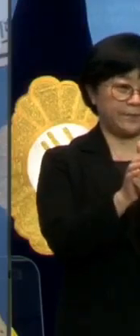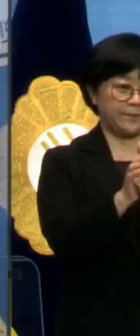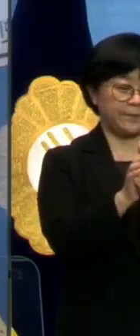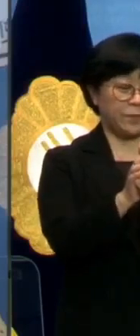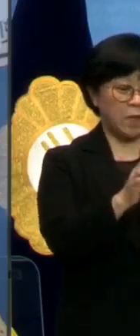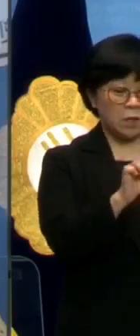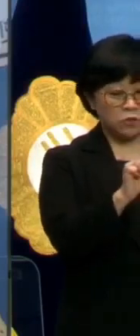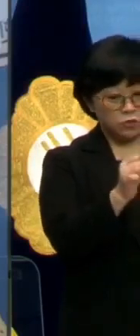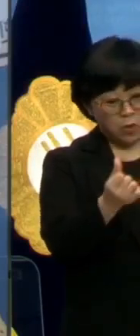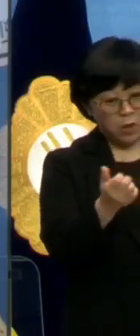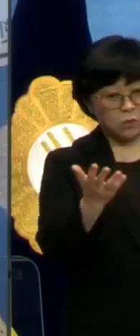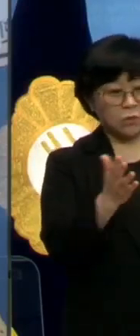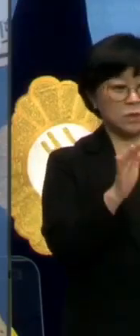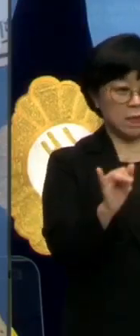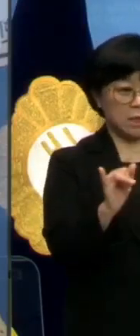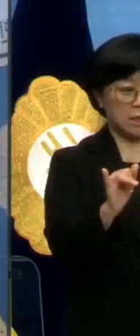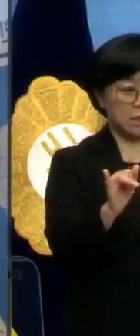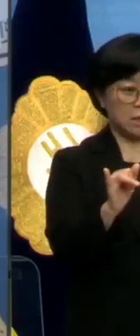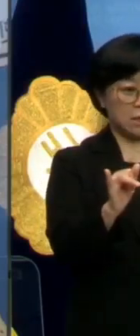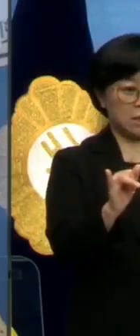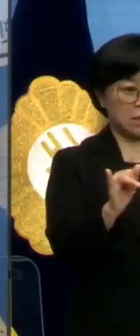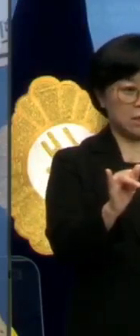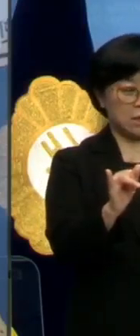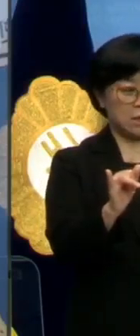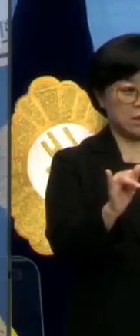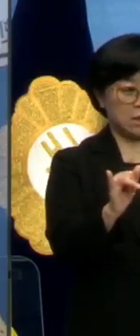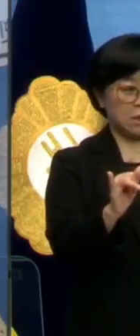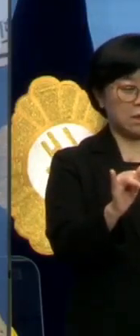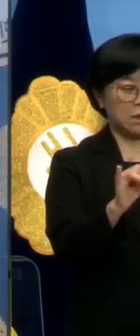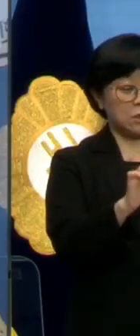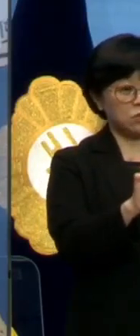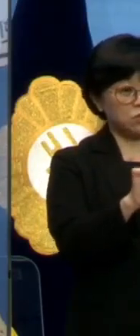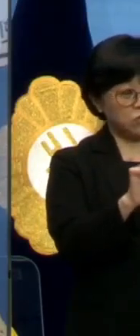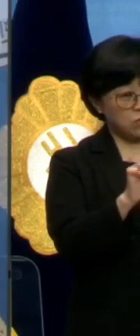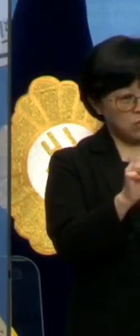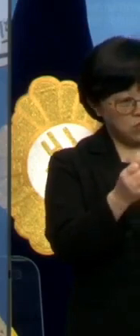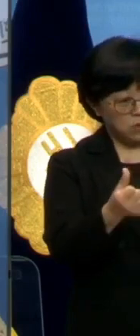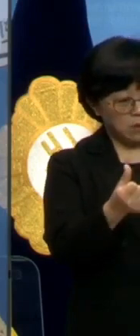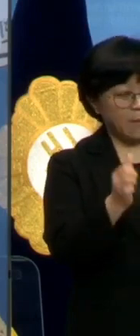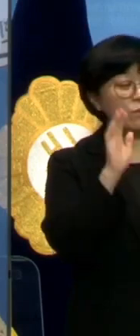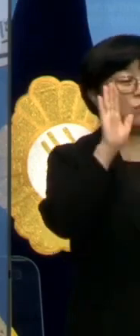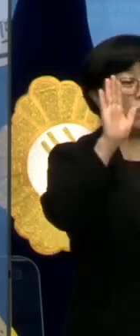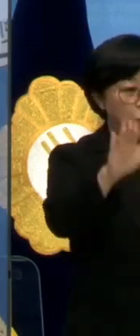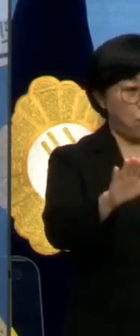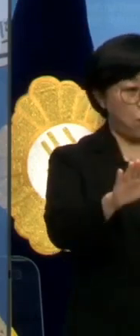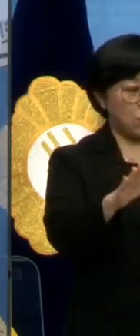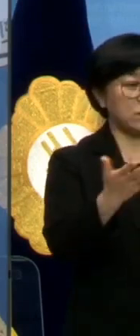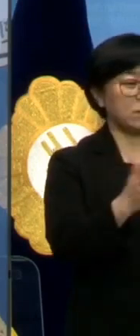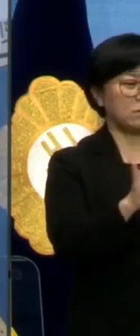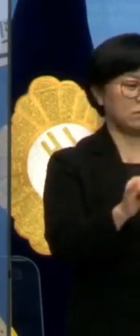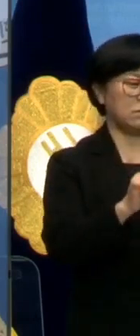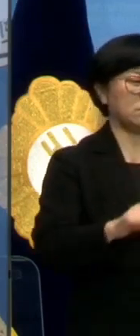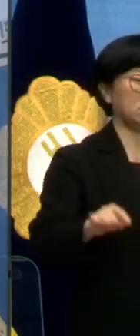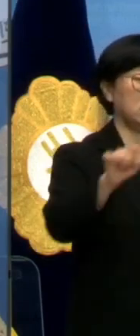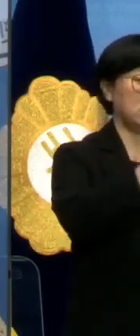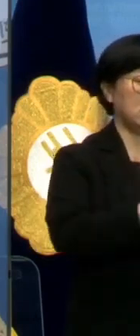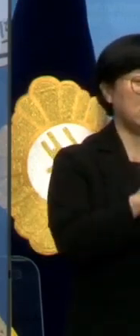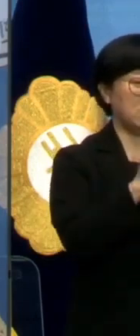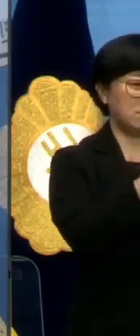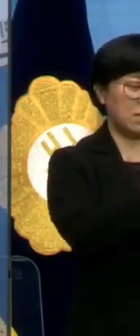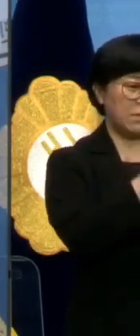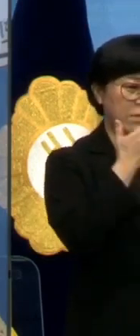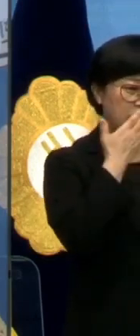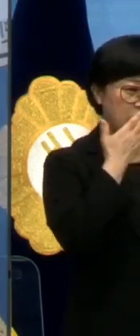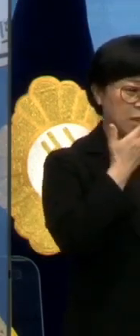추구라는 노동자들에게 3 축을 갈 노동자들에게 그들이 어떻게 책임지는